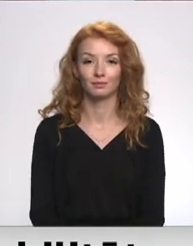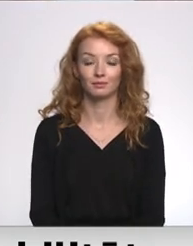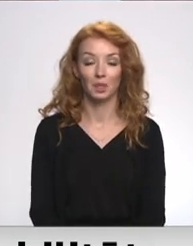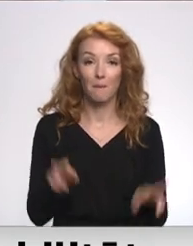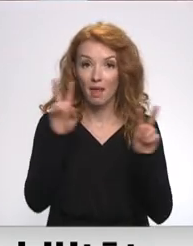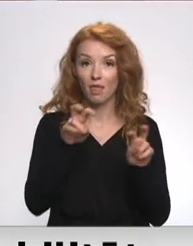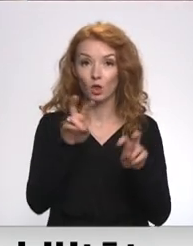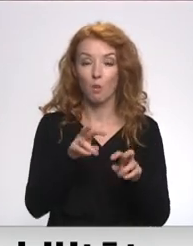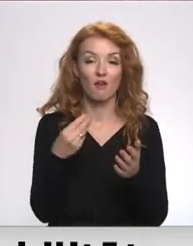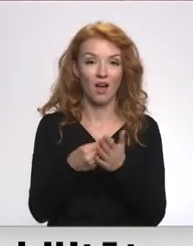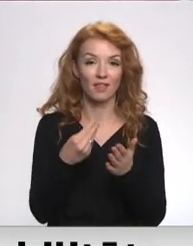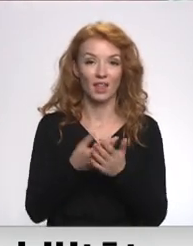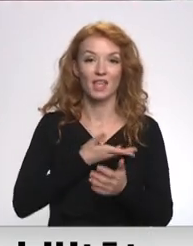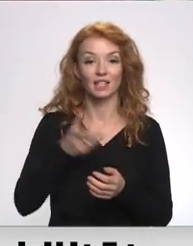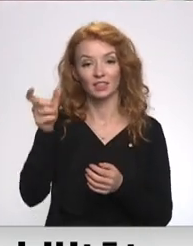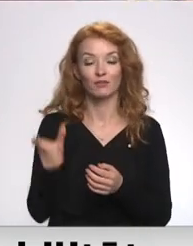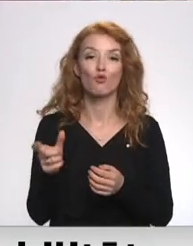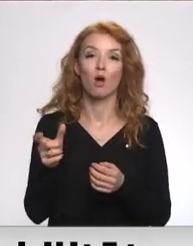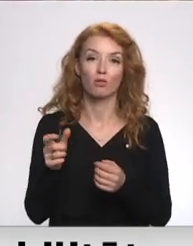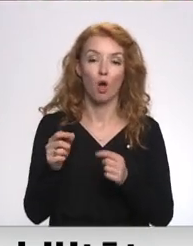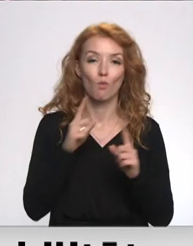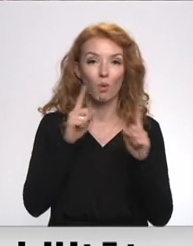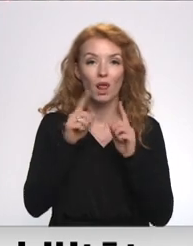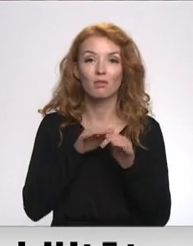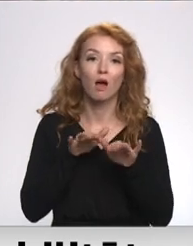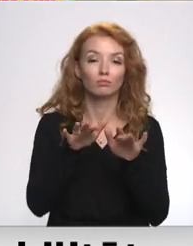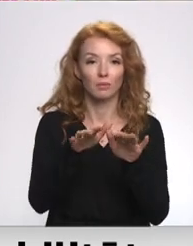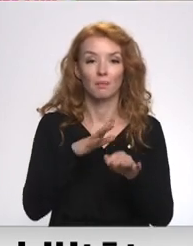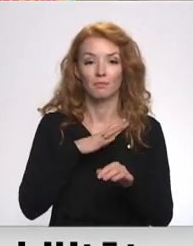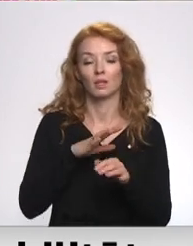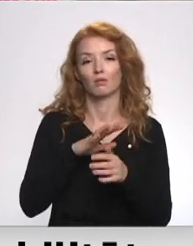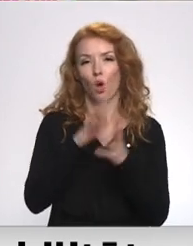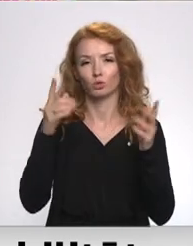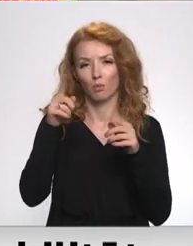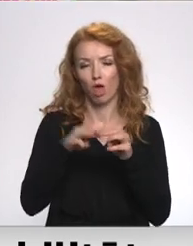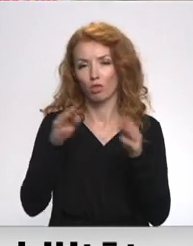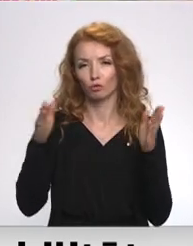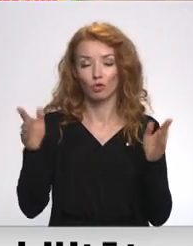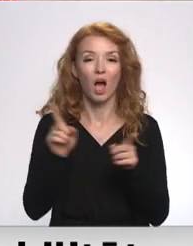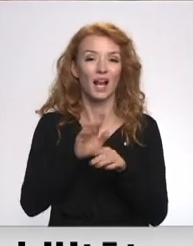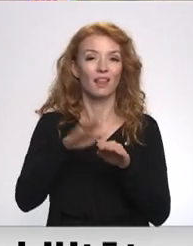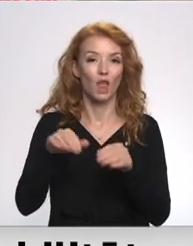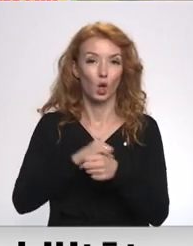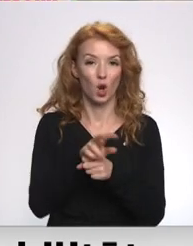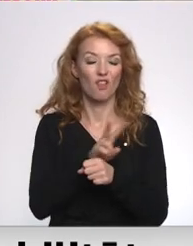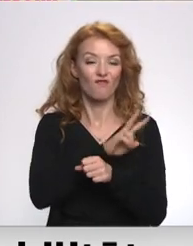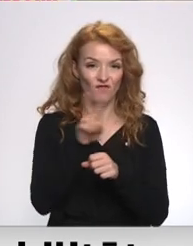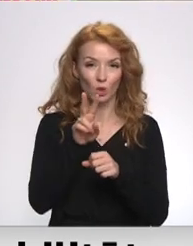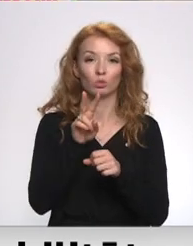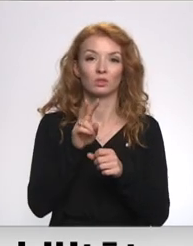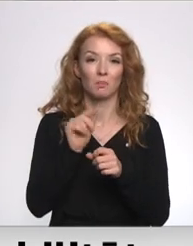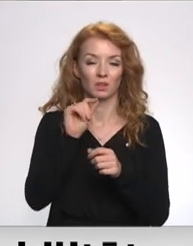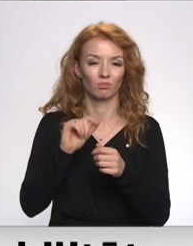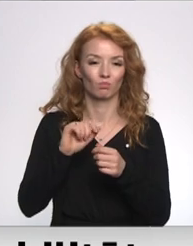Pētījums, kurā tika vērtēta iedzīvotāja mobilitāte, ilga 33 mēneši. To ietekmēja arī Covid-pandēmija, kas apgrūtināja datu